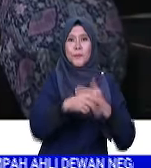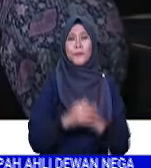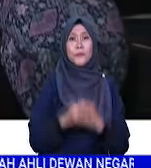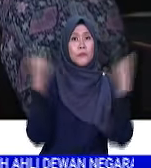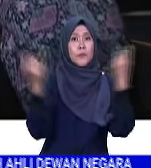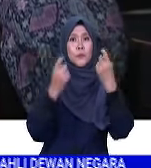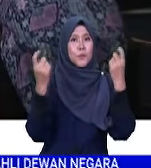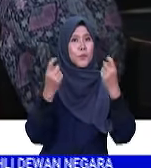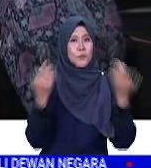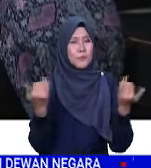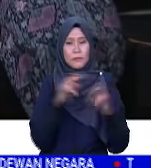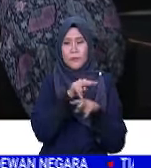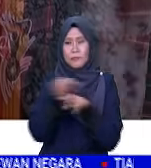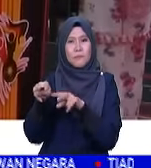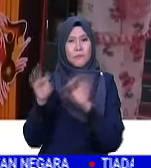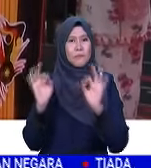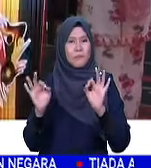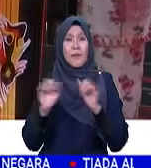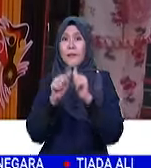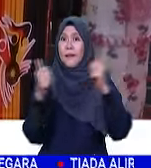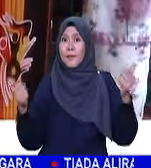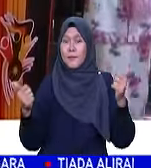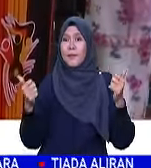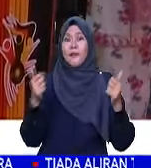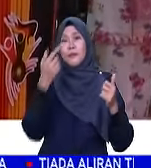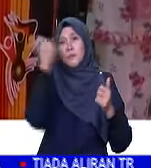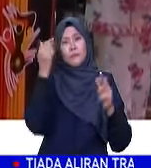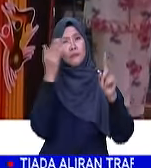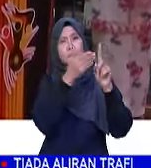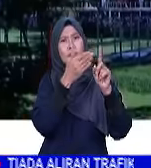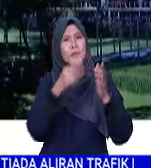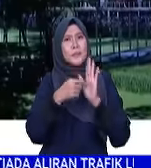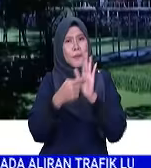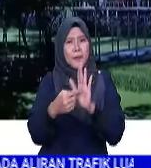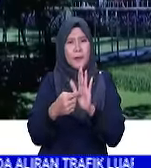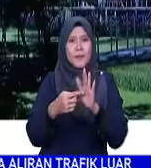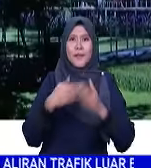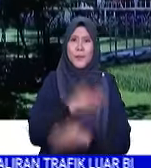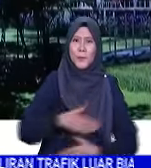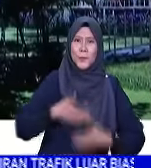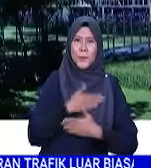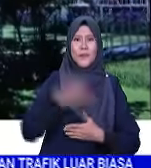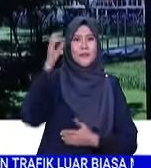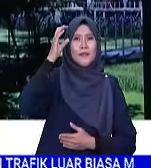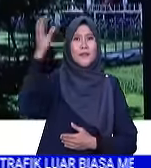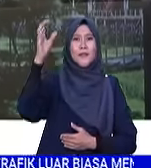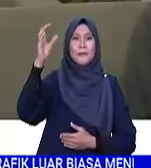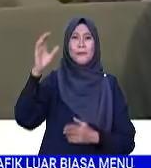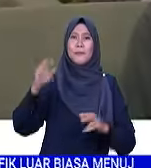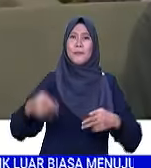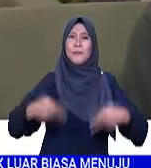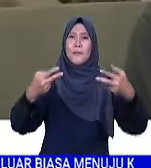ini katanya akan menyaksikan sedikit kelainan, khususnya daripada aspek persembahan segmen hiburan berkonsepkan